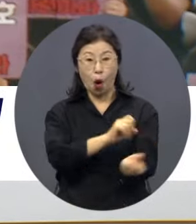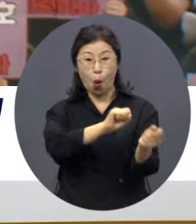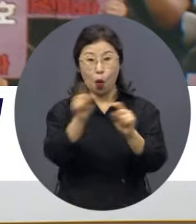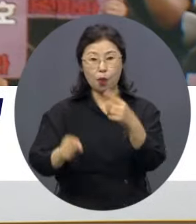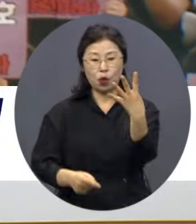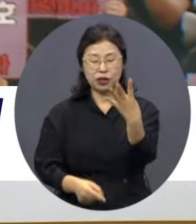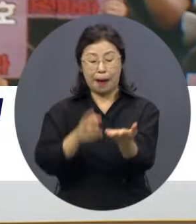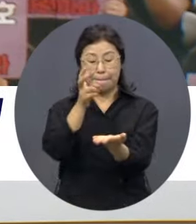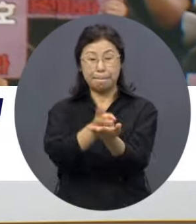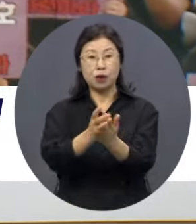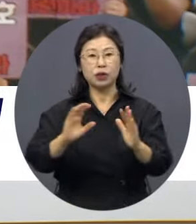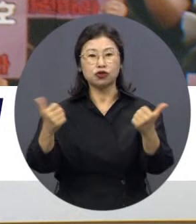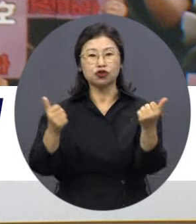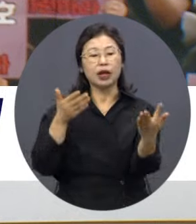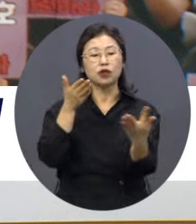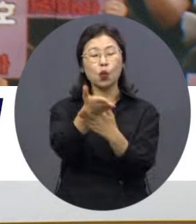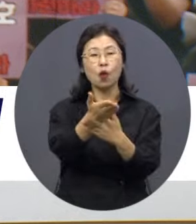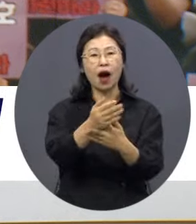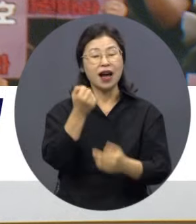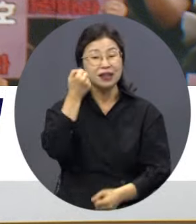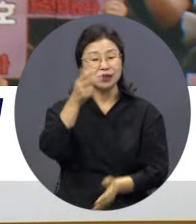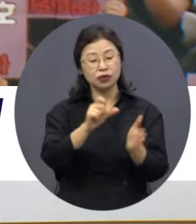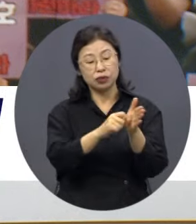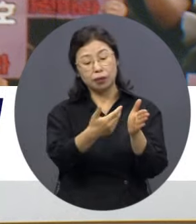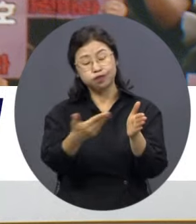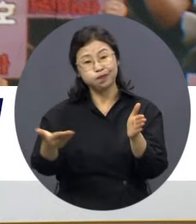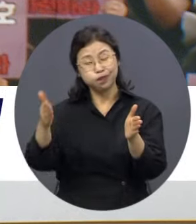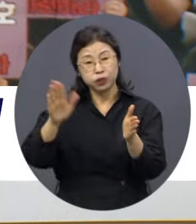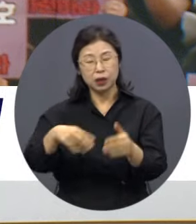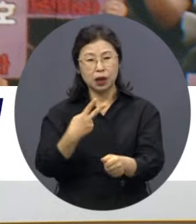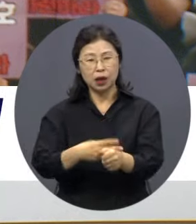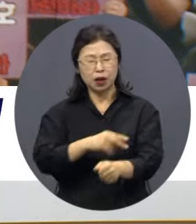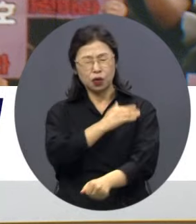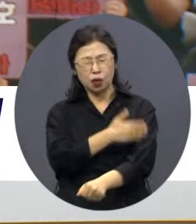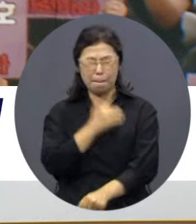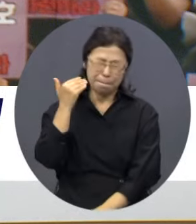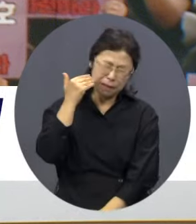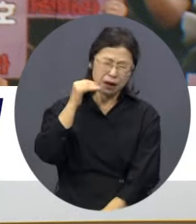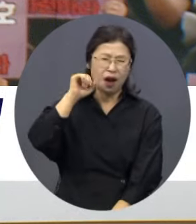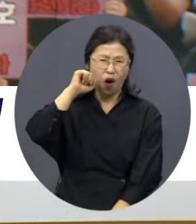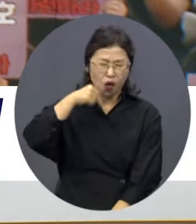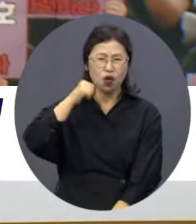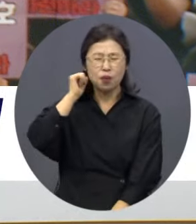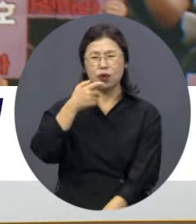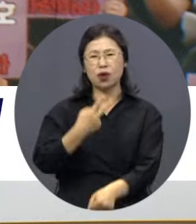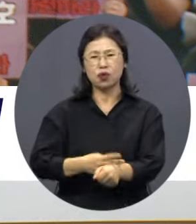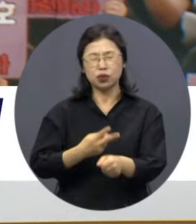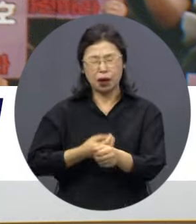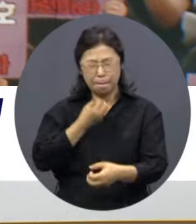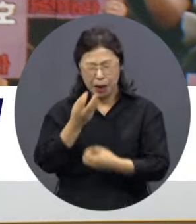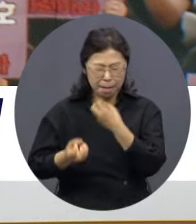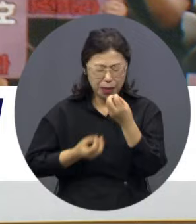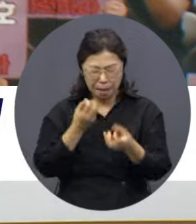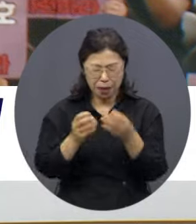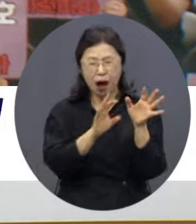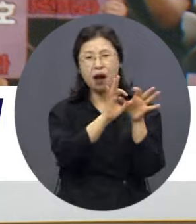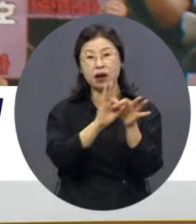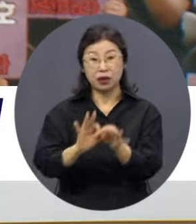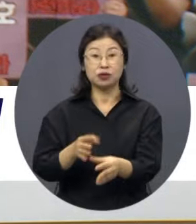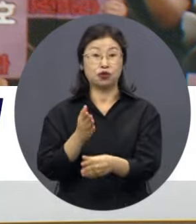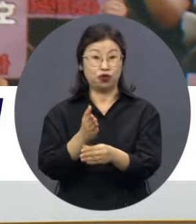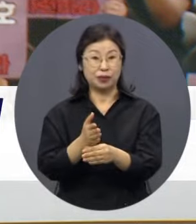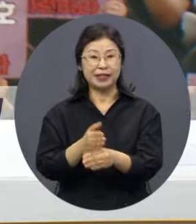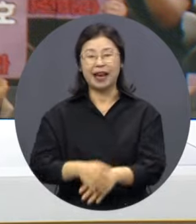사법이 국회를 통과한지 7개월이 넘었지만이 교권 치매로 어려움을 겪는 교사들의 호소가 끊이지 않고